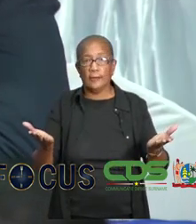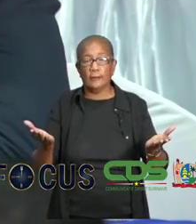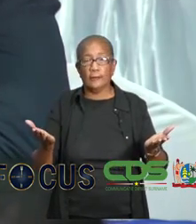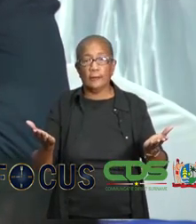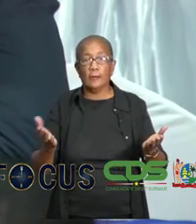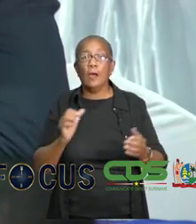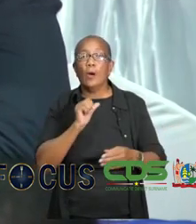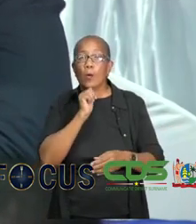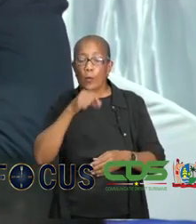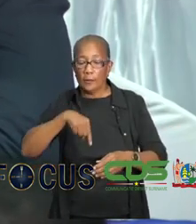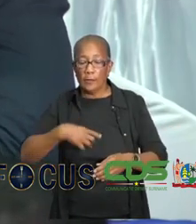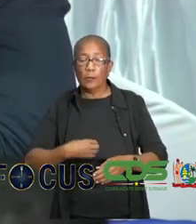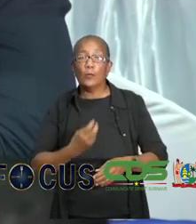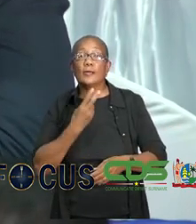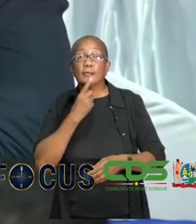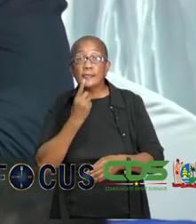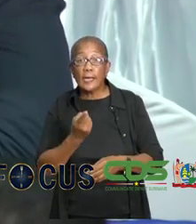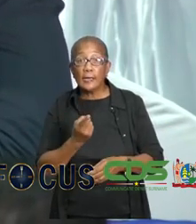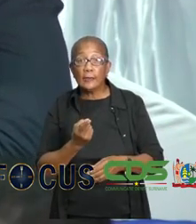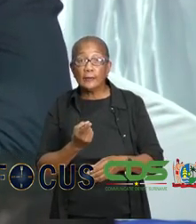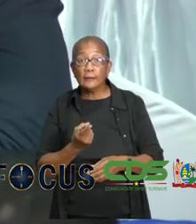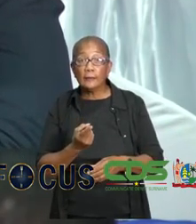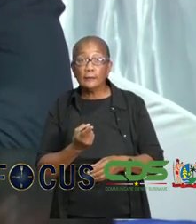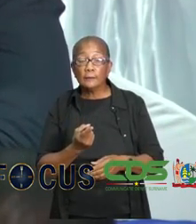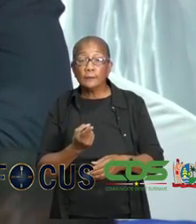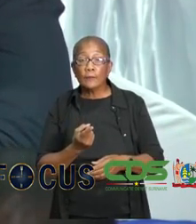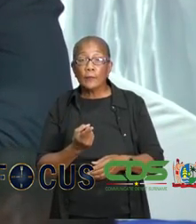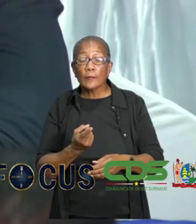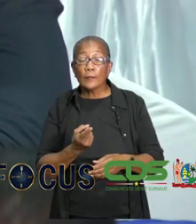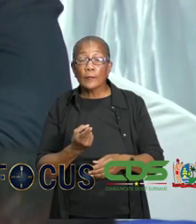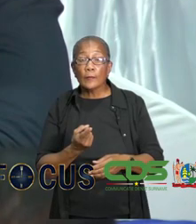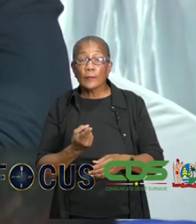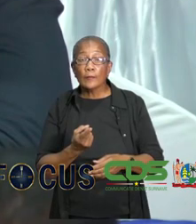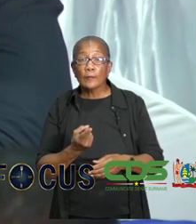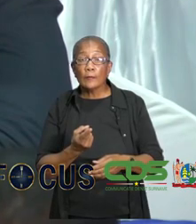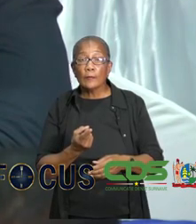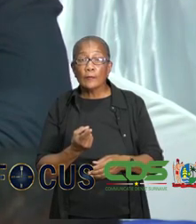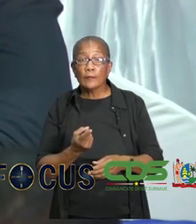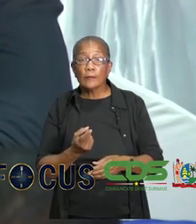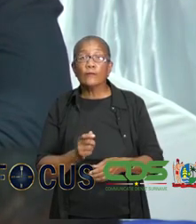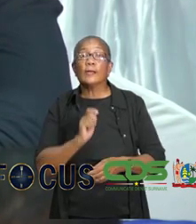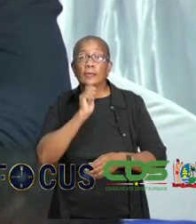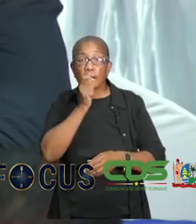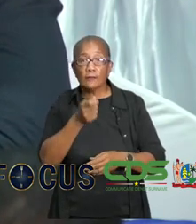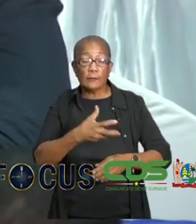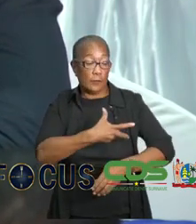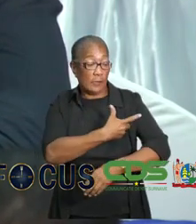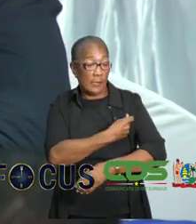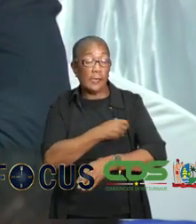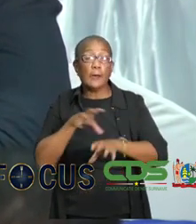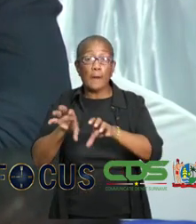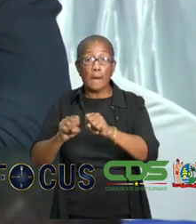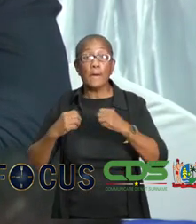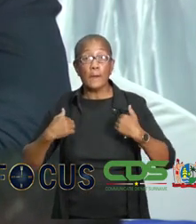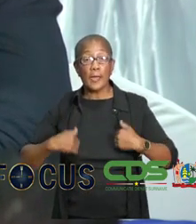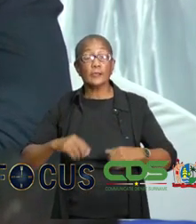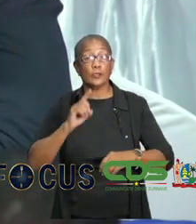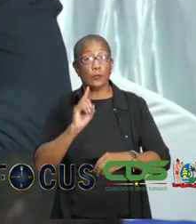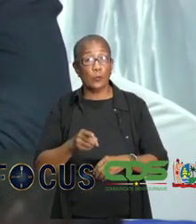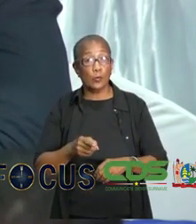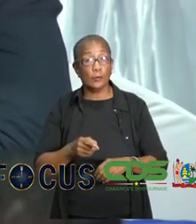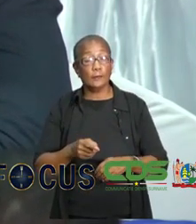wel in ieder geval focussen op het vergroten van de bereidwilligheid van het accepteren van het vaccin. Op de vraag van mevrouw